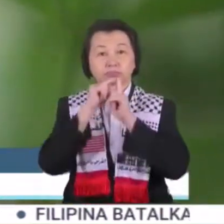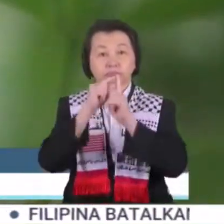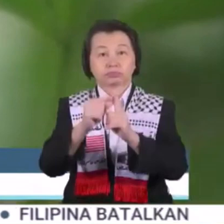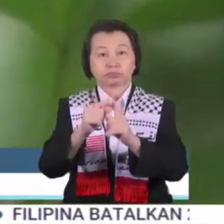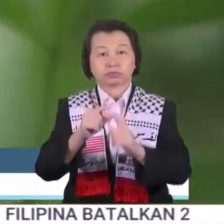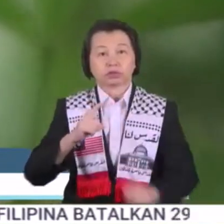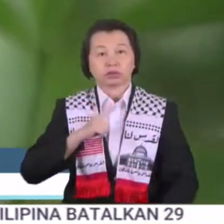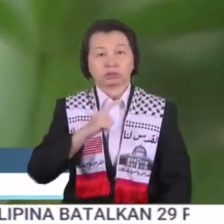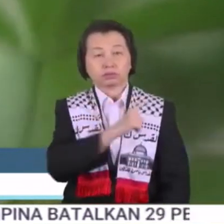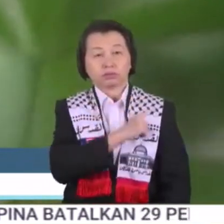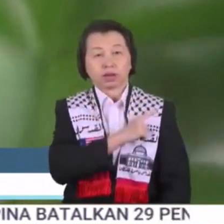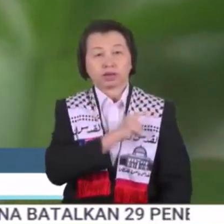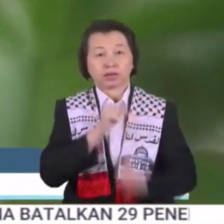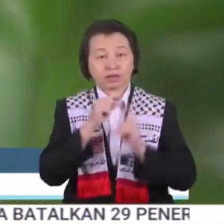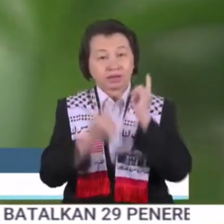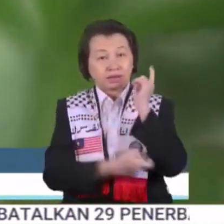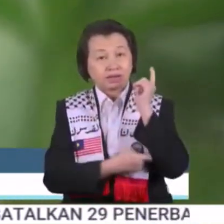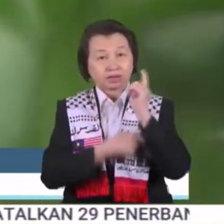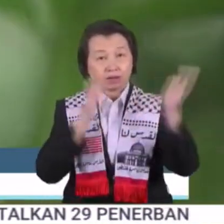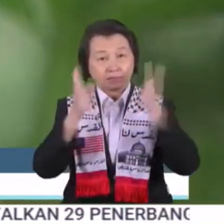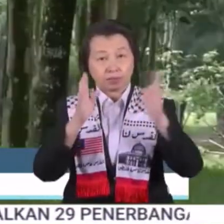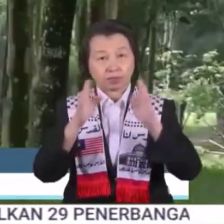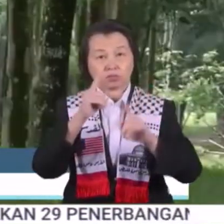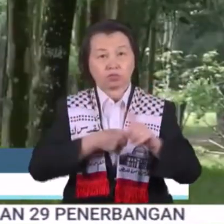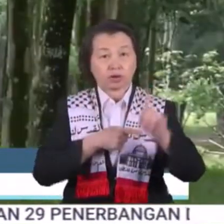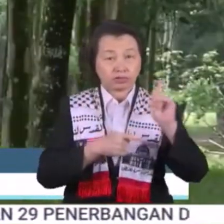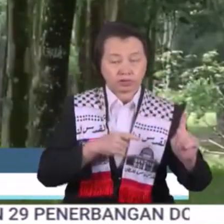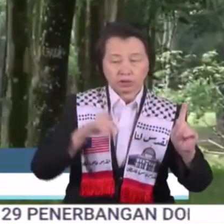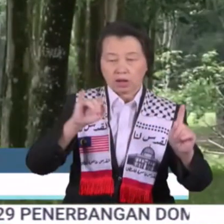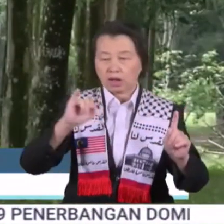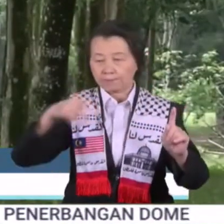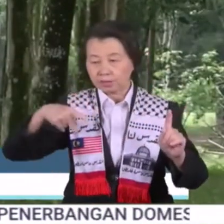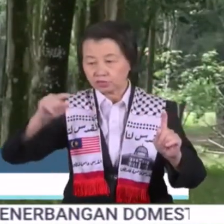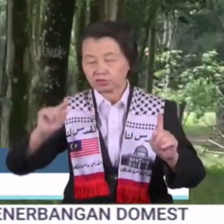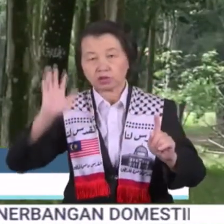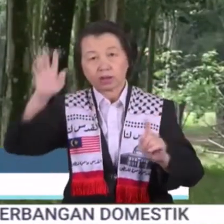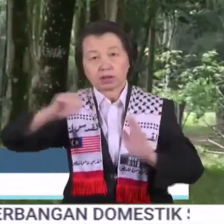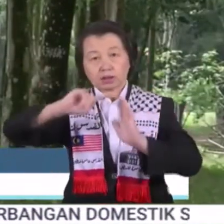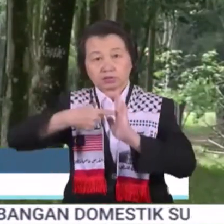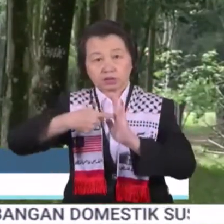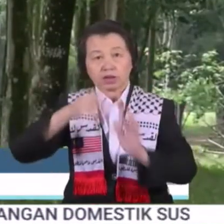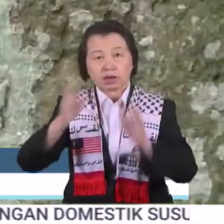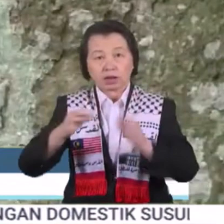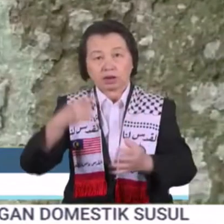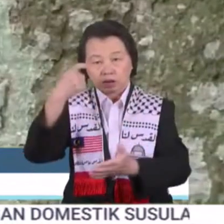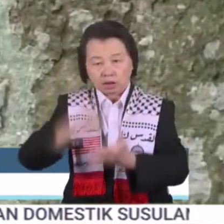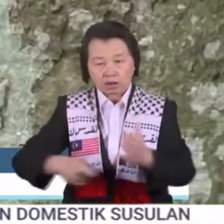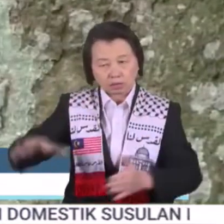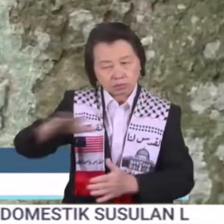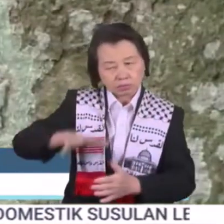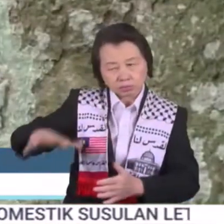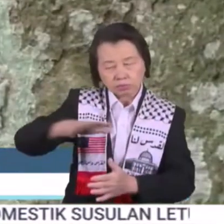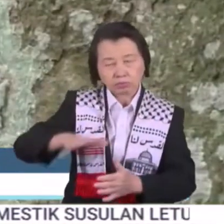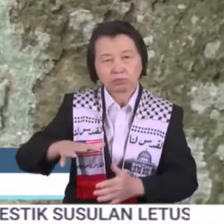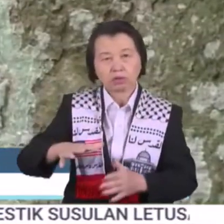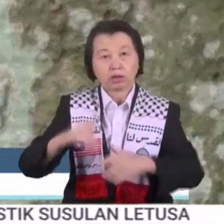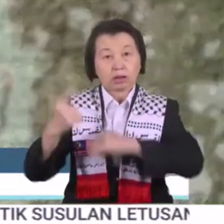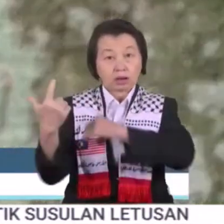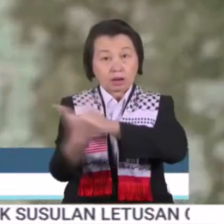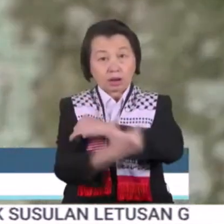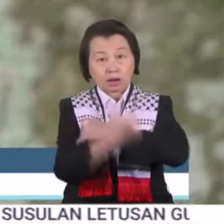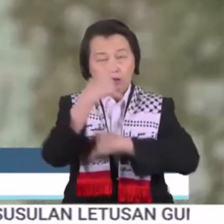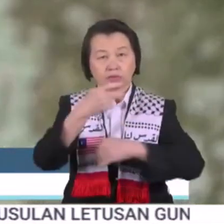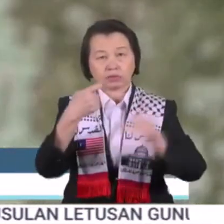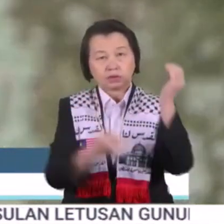Kenyataan Lembaga Getah Malaysia menyebut mulai Januari lepas, IPG akan diaktifkan jika harga purata bulanan peringkat ladang